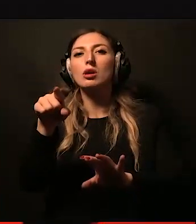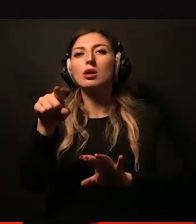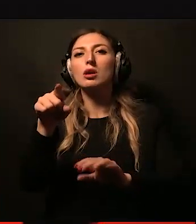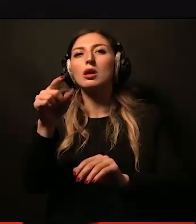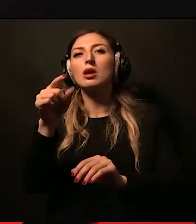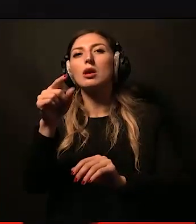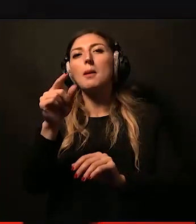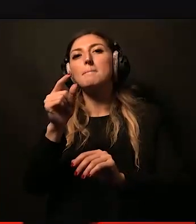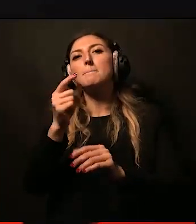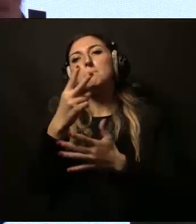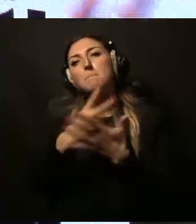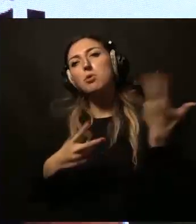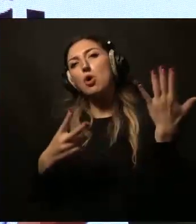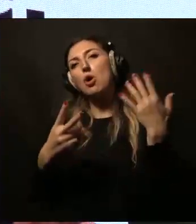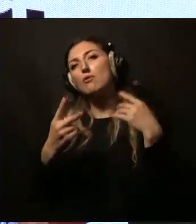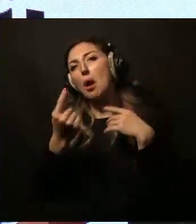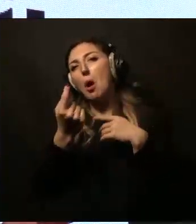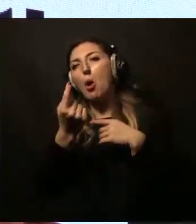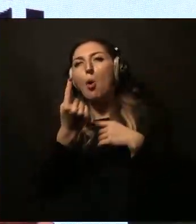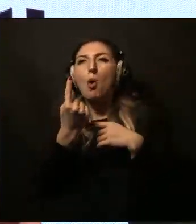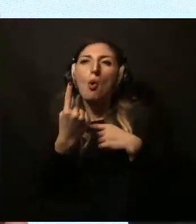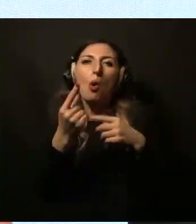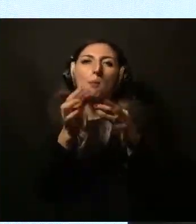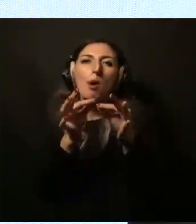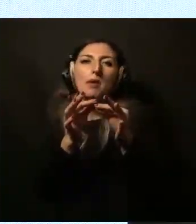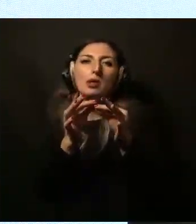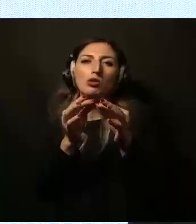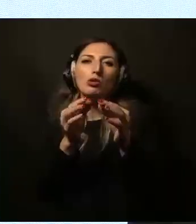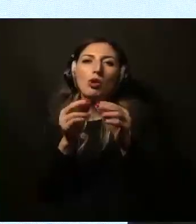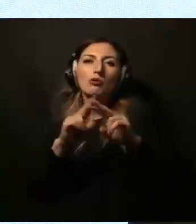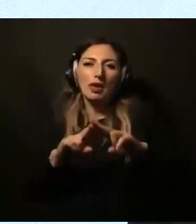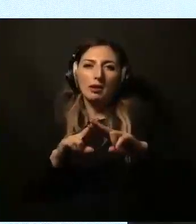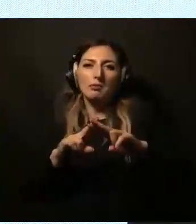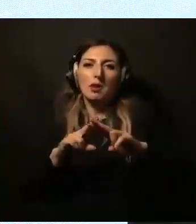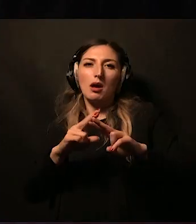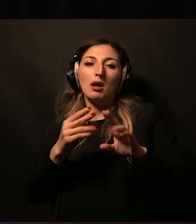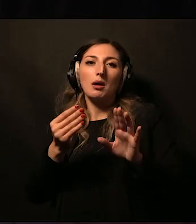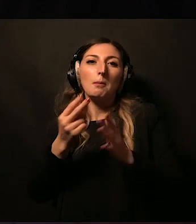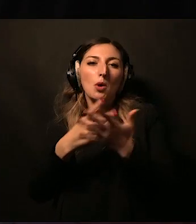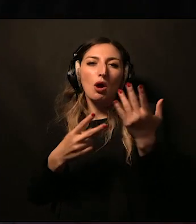e gli è venuto in mente di chiedermi semplicemente come stai